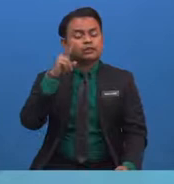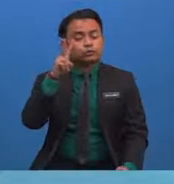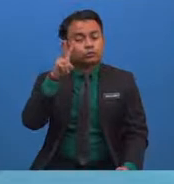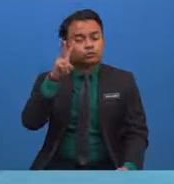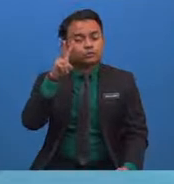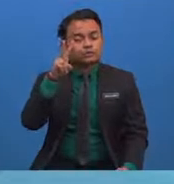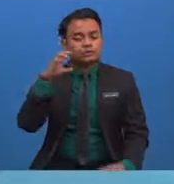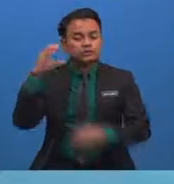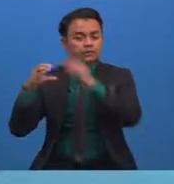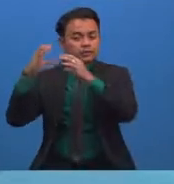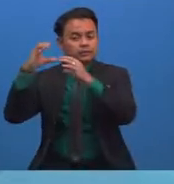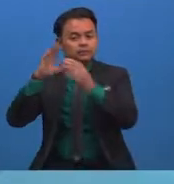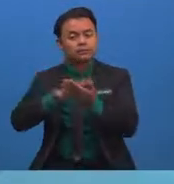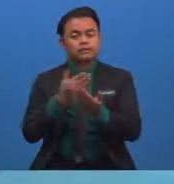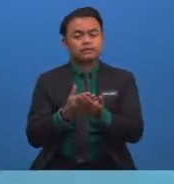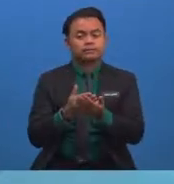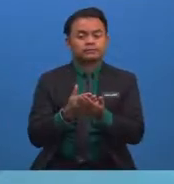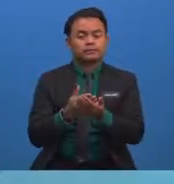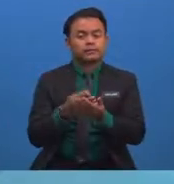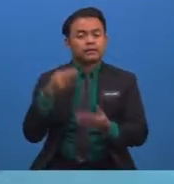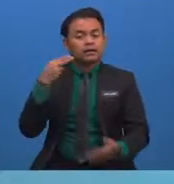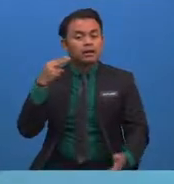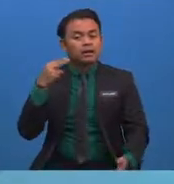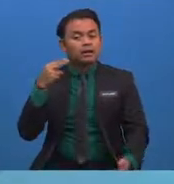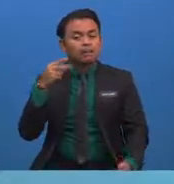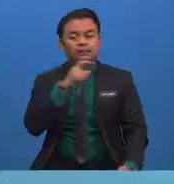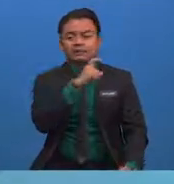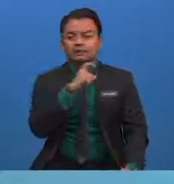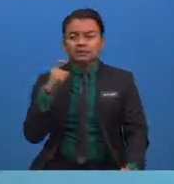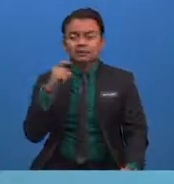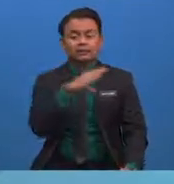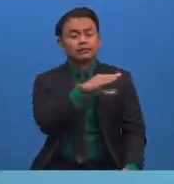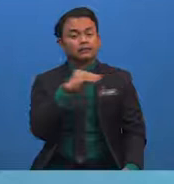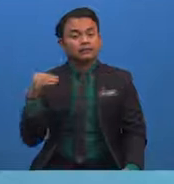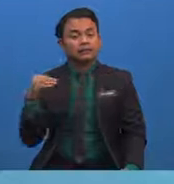haba kering dan kaedah haba lembap.